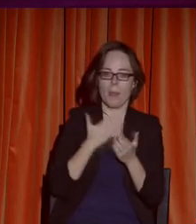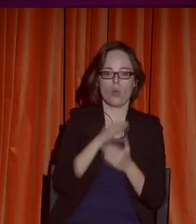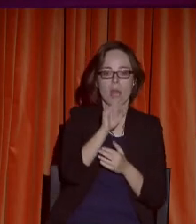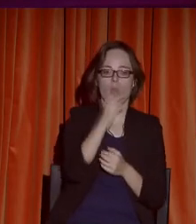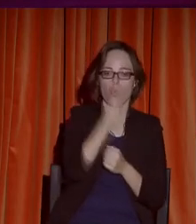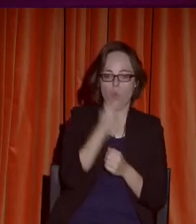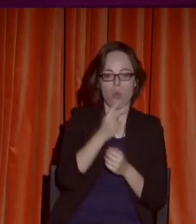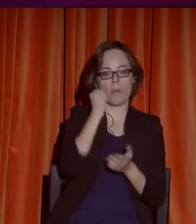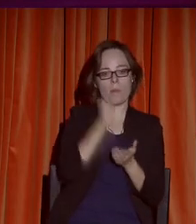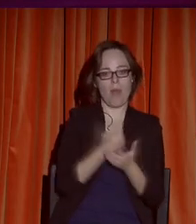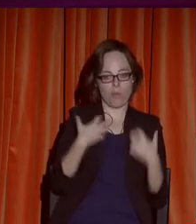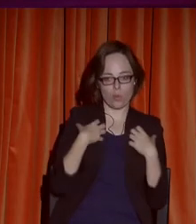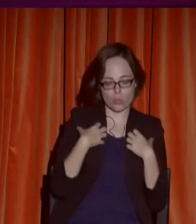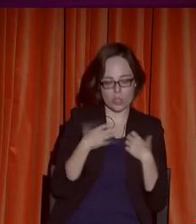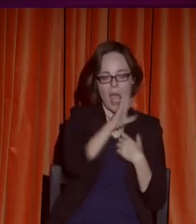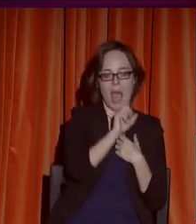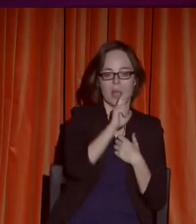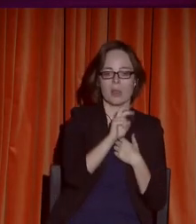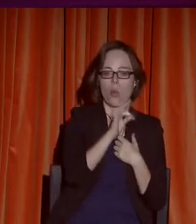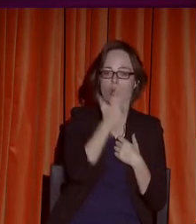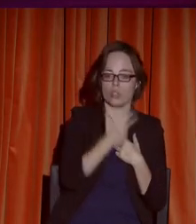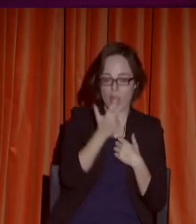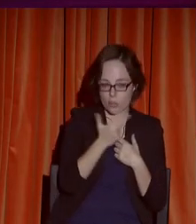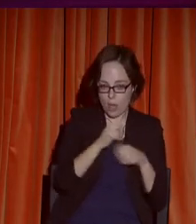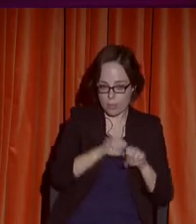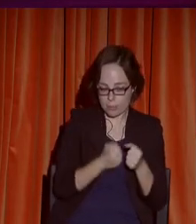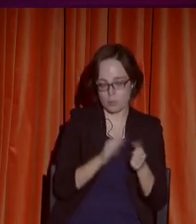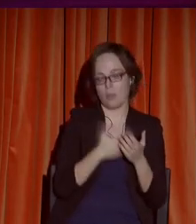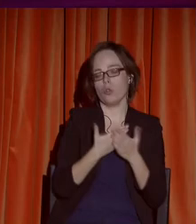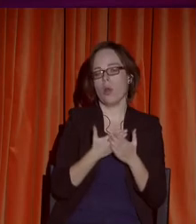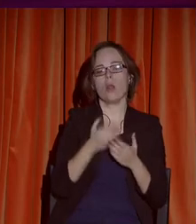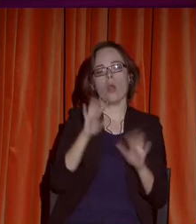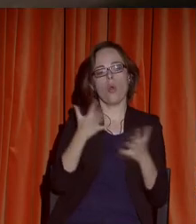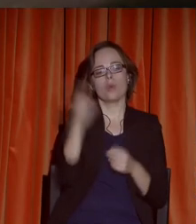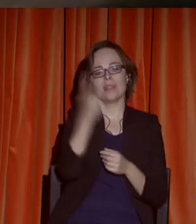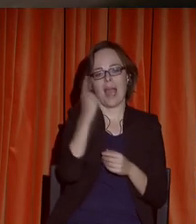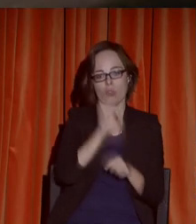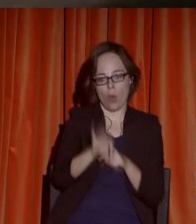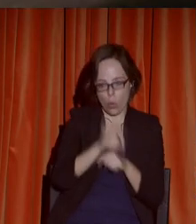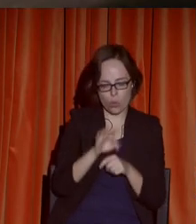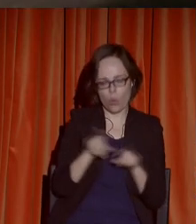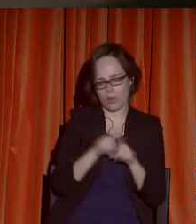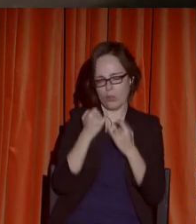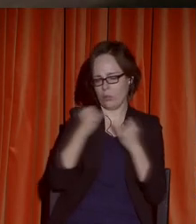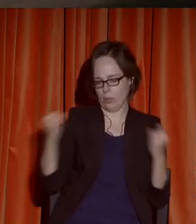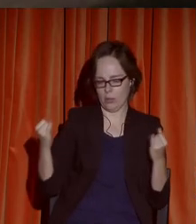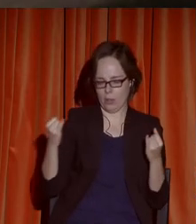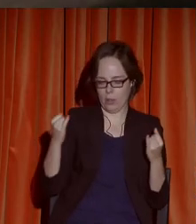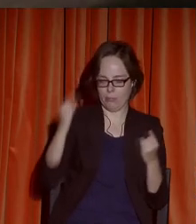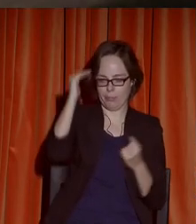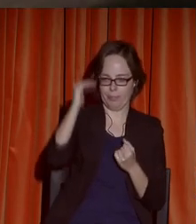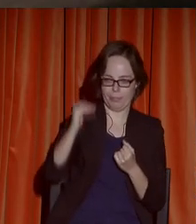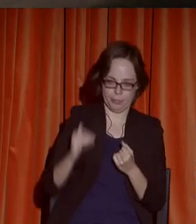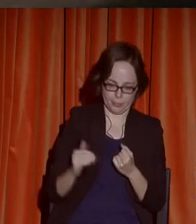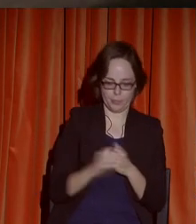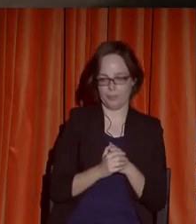życia, artykułu 3 zakaz tortur, te sprawy traktowane są jako sprawy priorytetowe. Jest jeszcze wiele innych